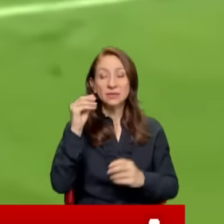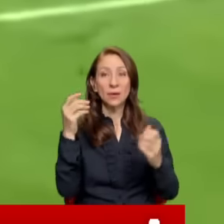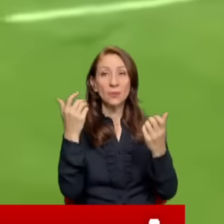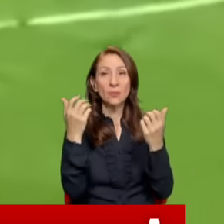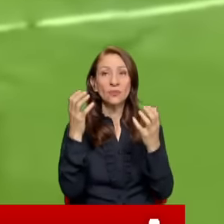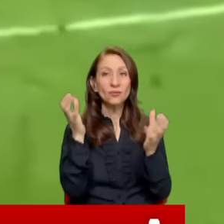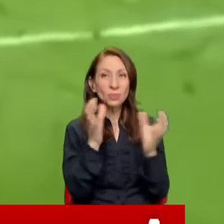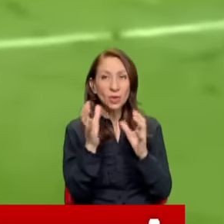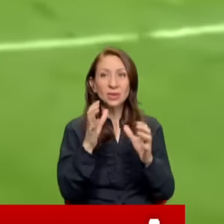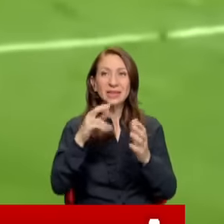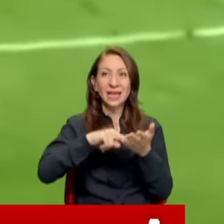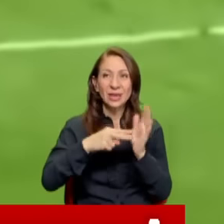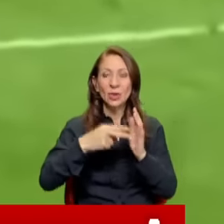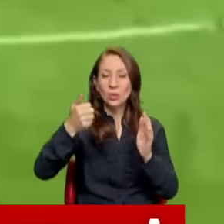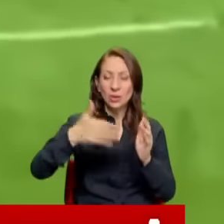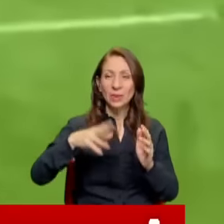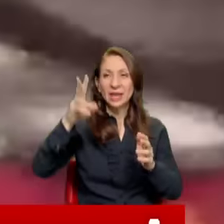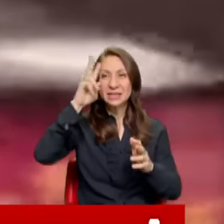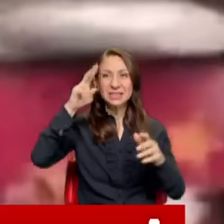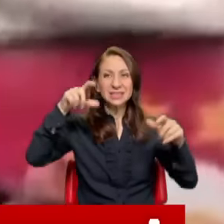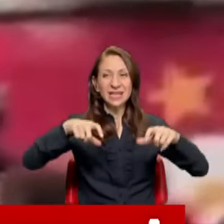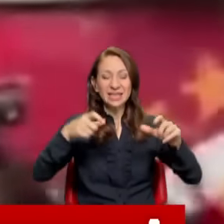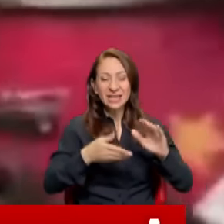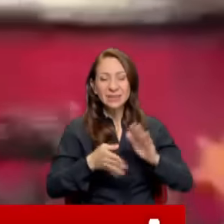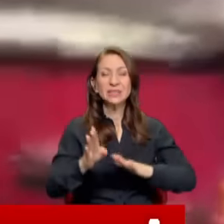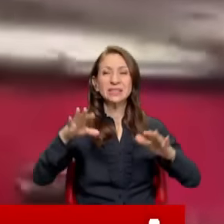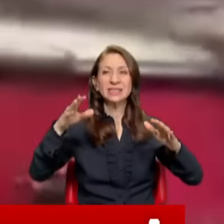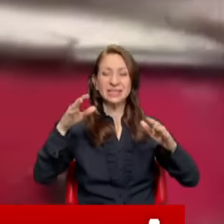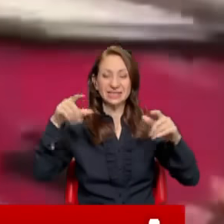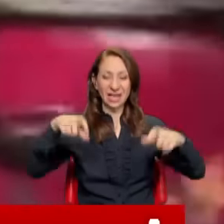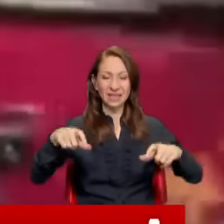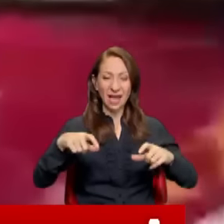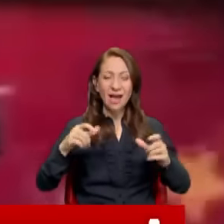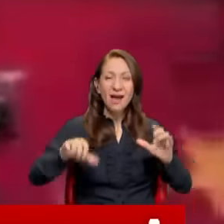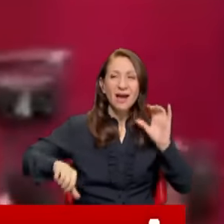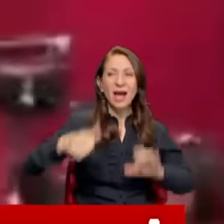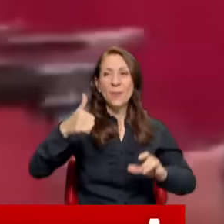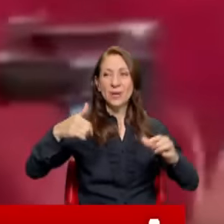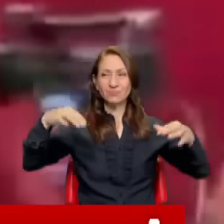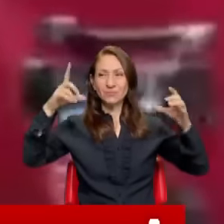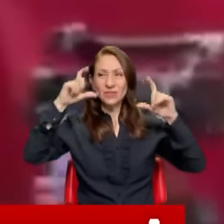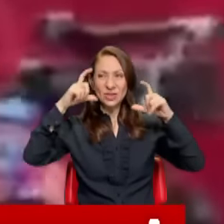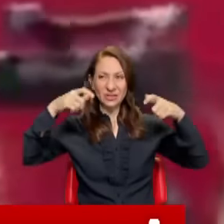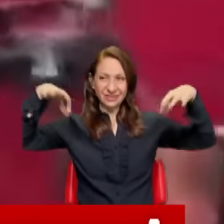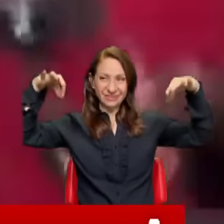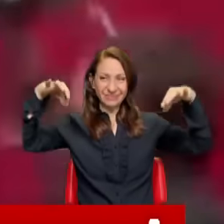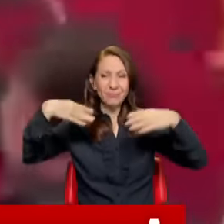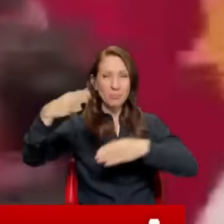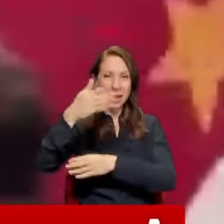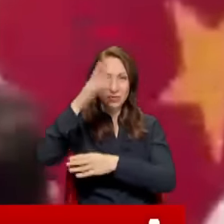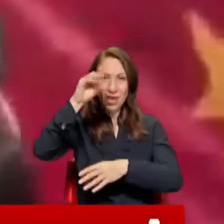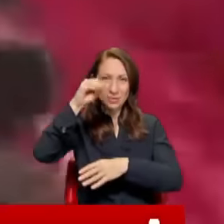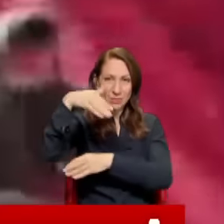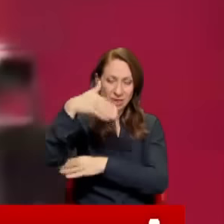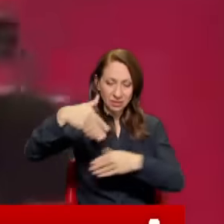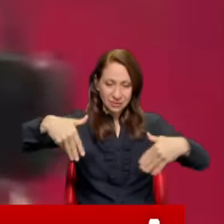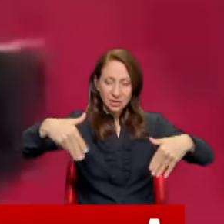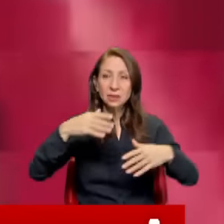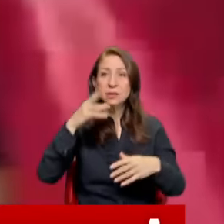futbolcular teknik heyet yönetim is Galatasaray'ın stadından ayrılmadan sahada galibiyet pozu vermek istedi ellerinde bayraklarla Galatasaraylı